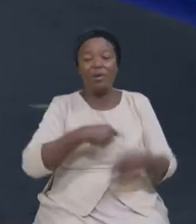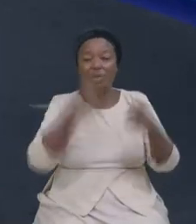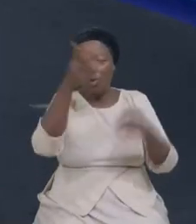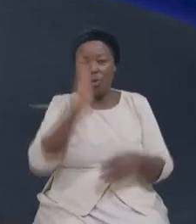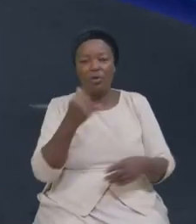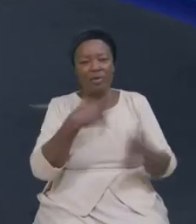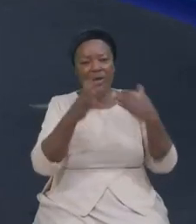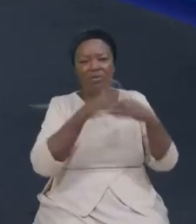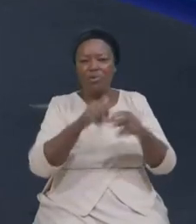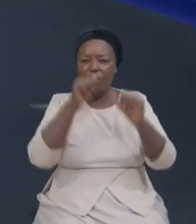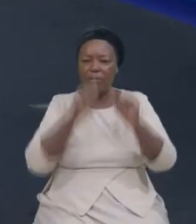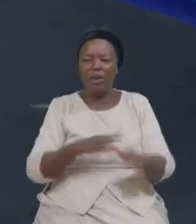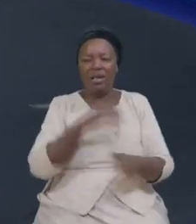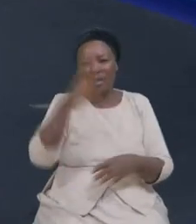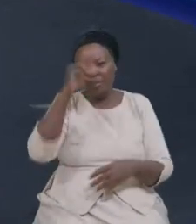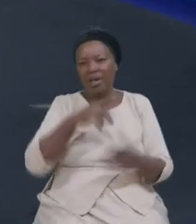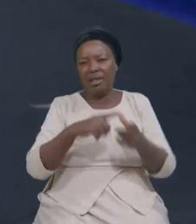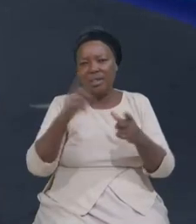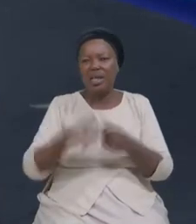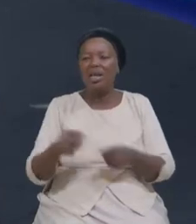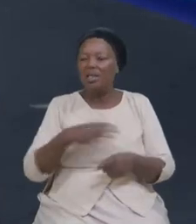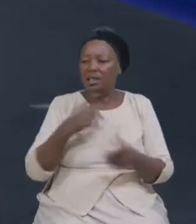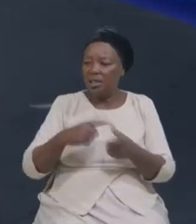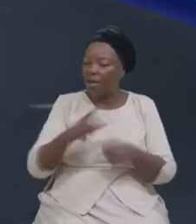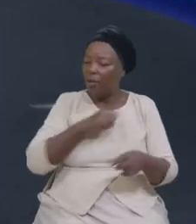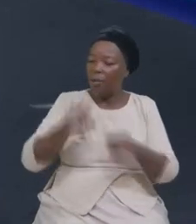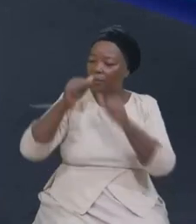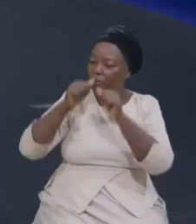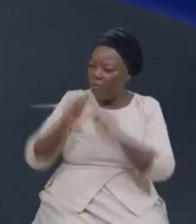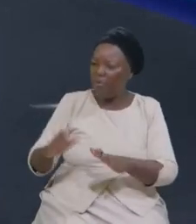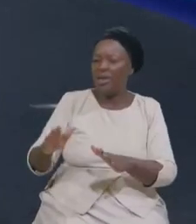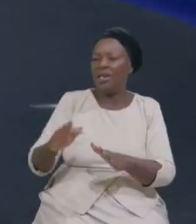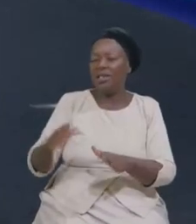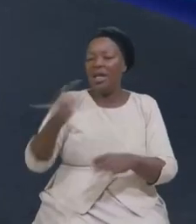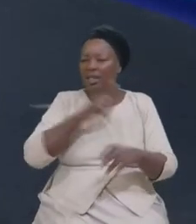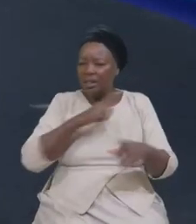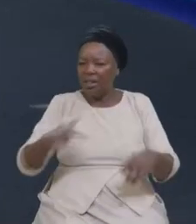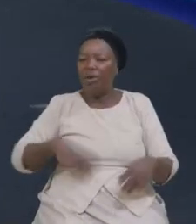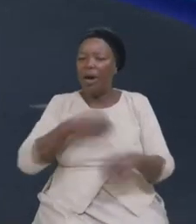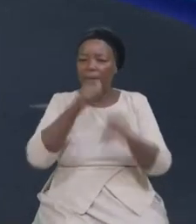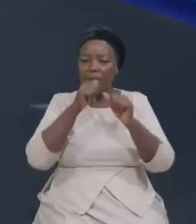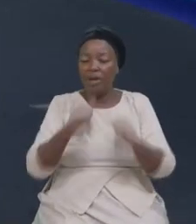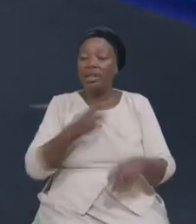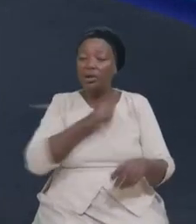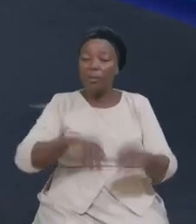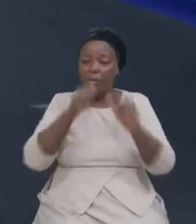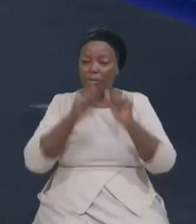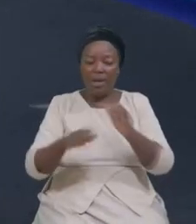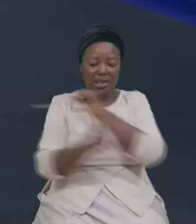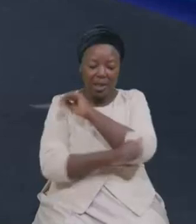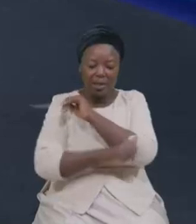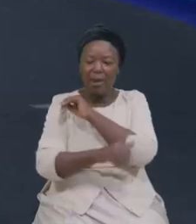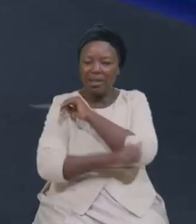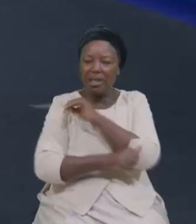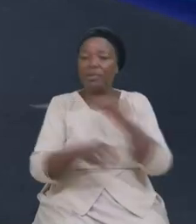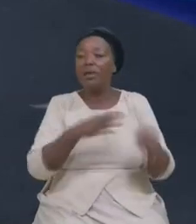un fils, et tu l'appelleras Emmanuel. Et cela a pris des centaines d'années à cause de l'objectif et